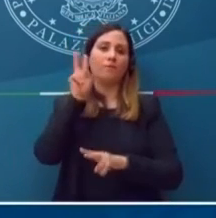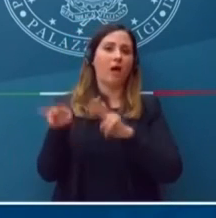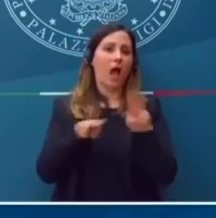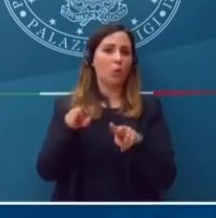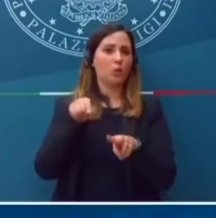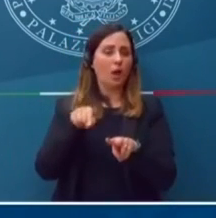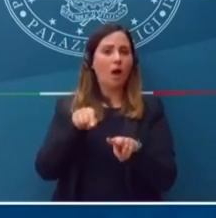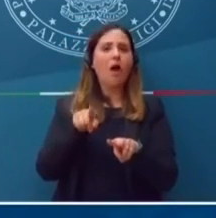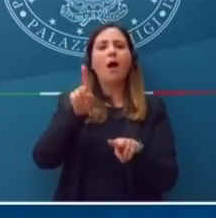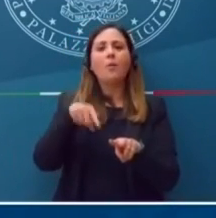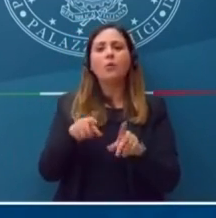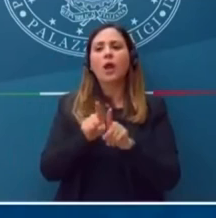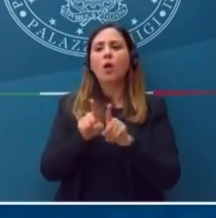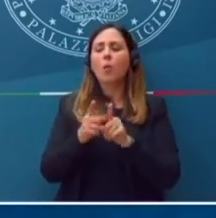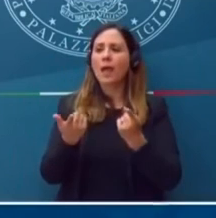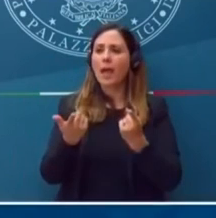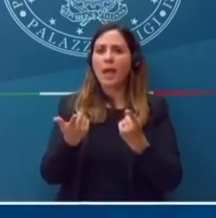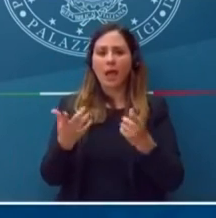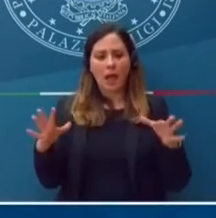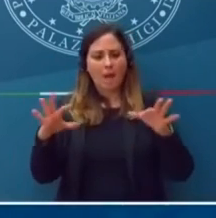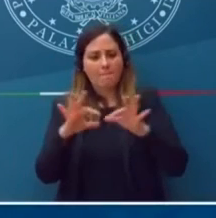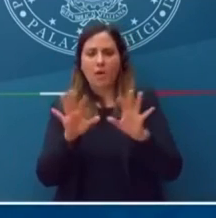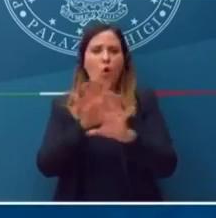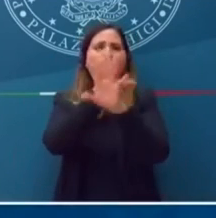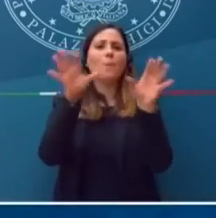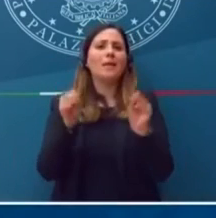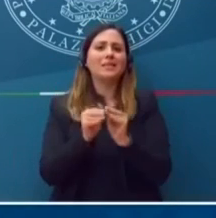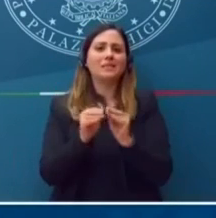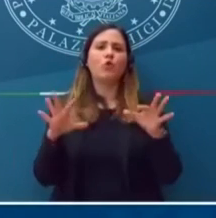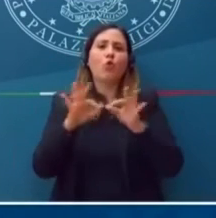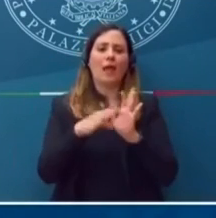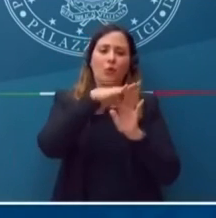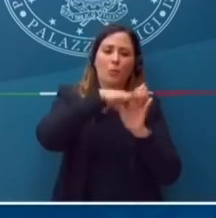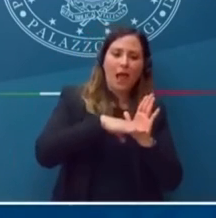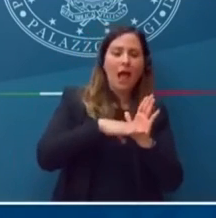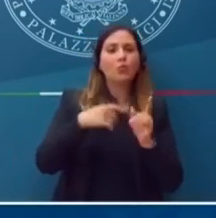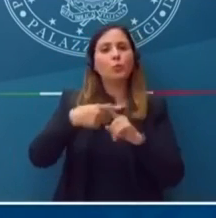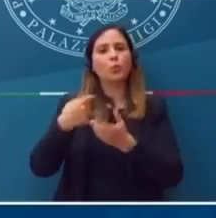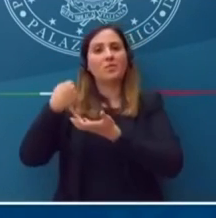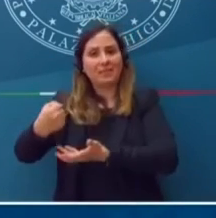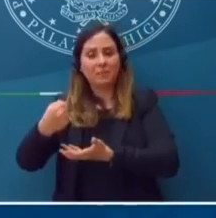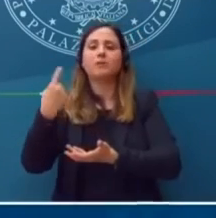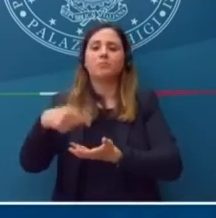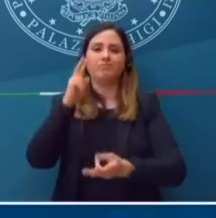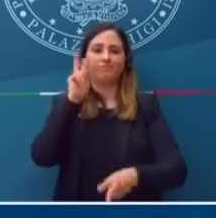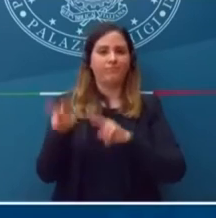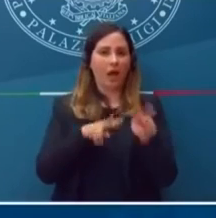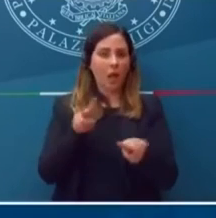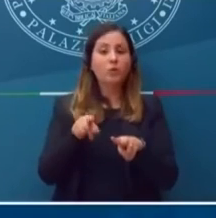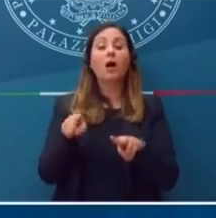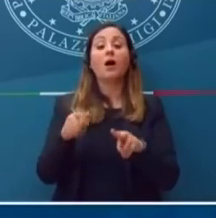e anche di coerenza complessiva degli investimenti fatti con il piano. E poi c'è una struttura invece di